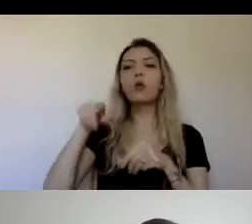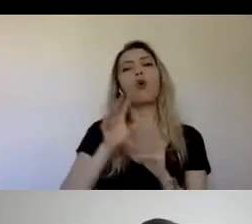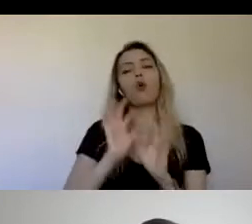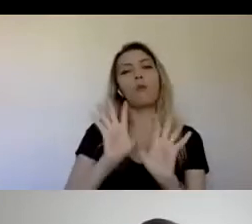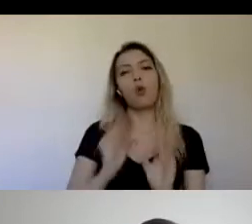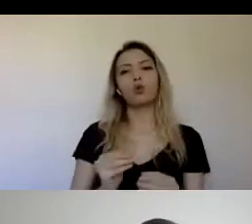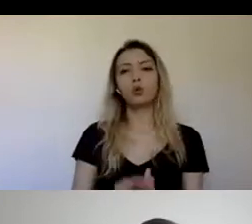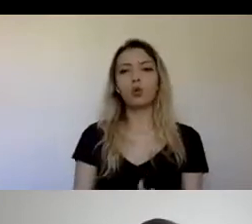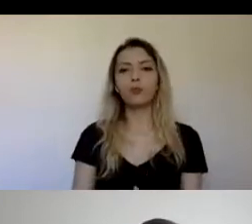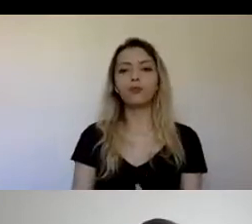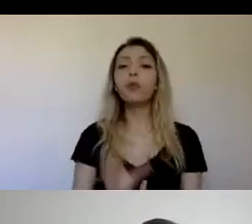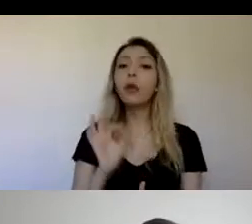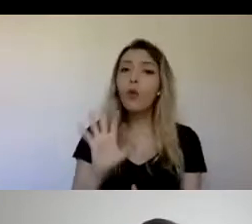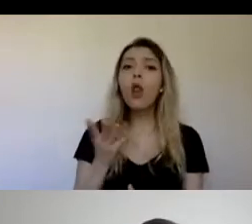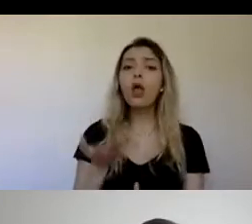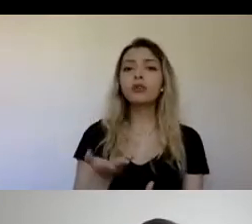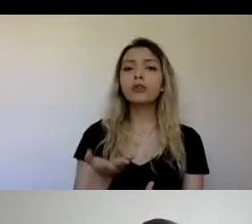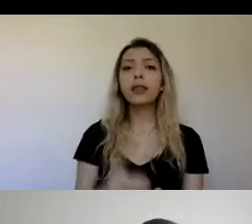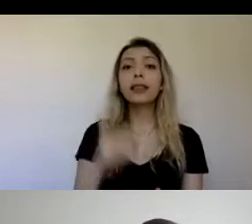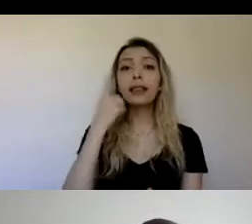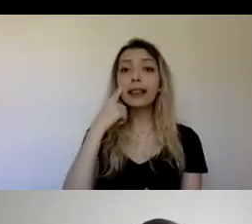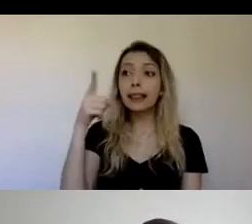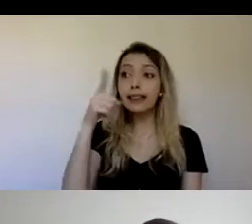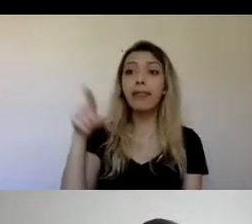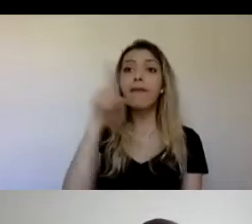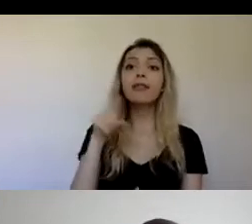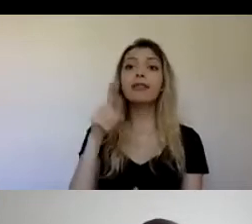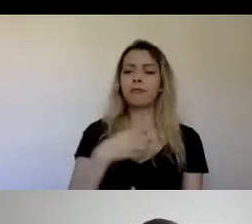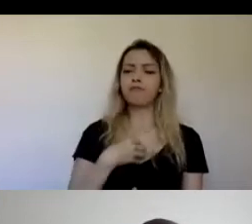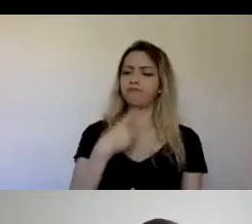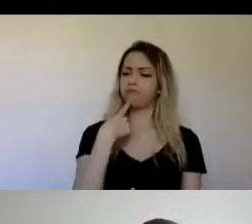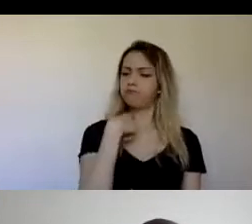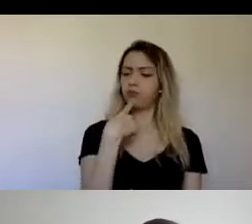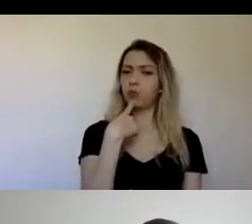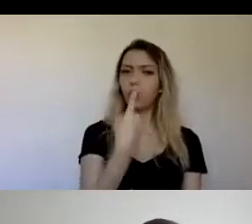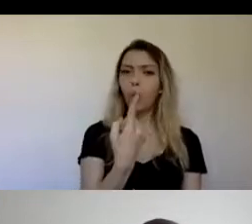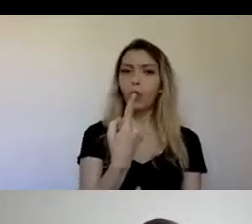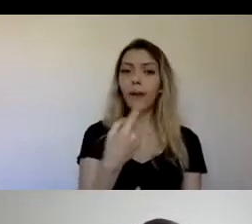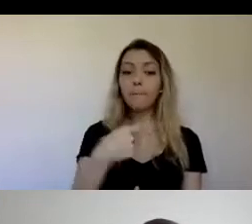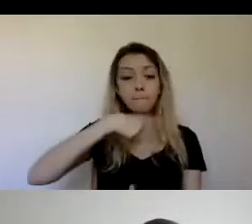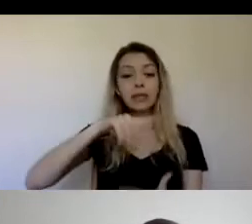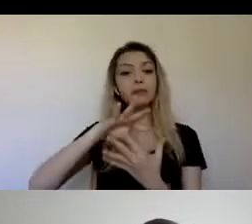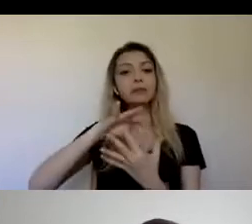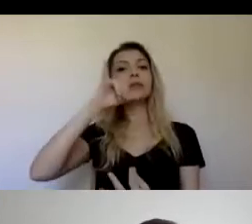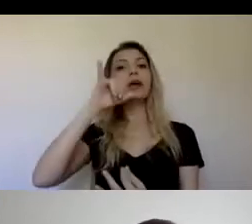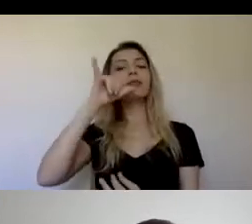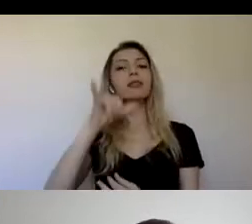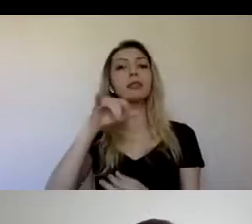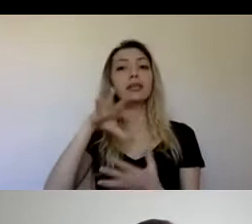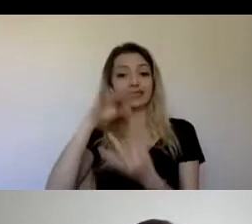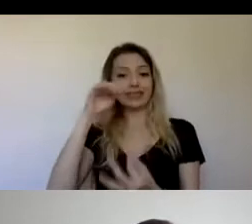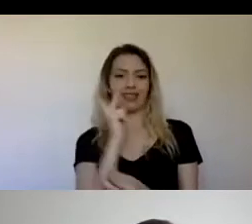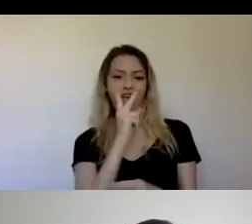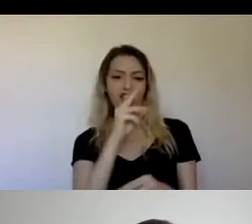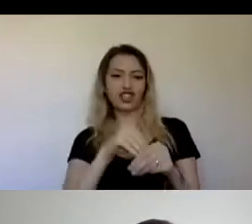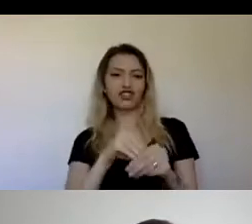de devletler aslında kendileri diyorlar ki bizim insanlara karşı insan hakları yükümlülüğümüz var. Bunu